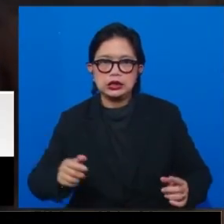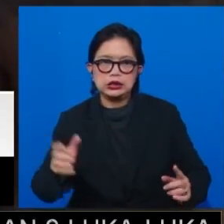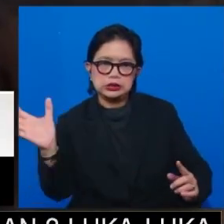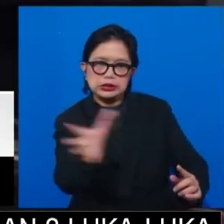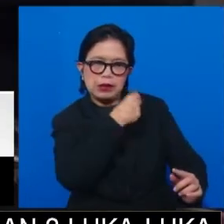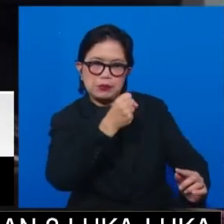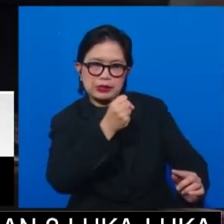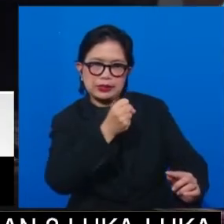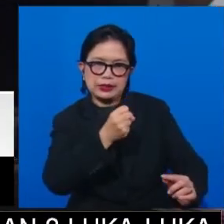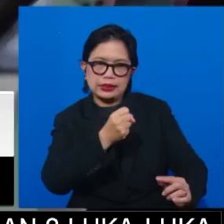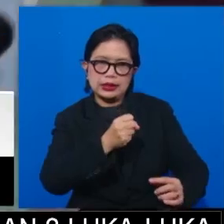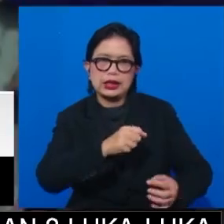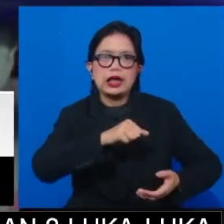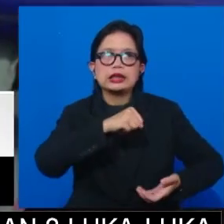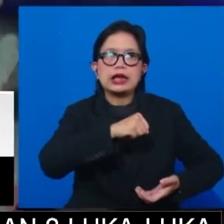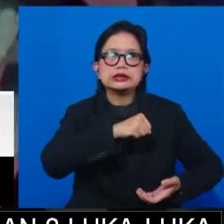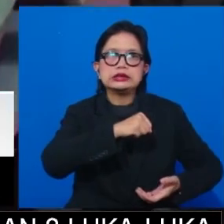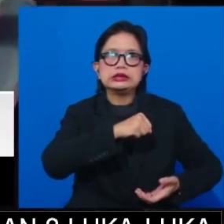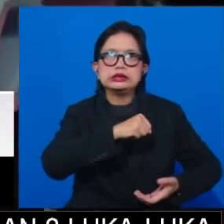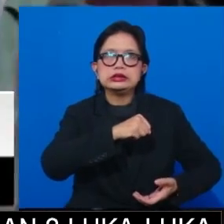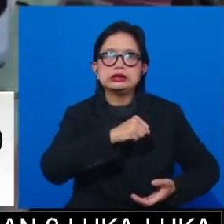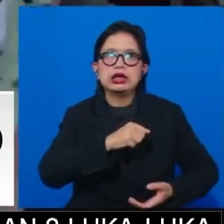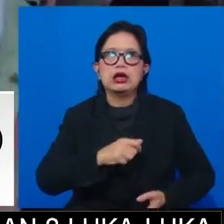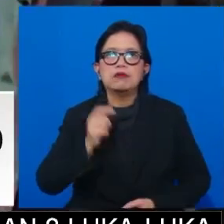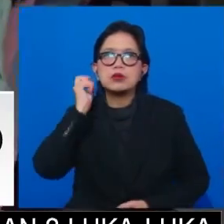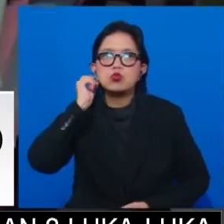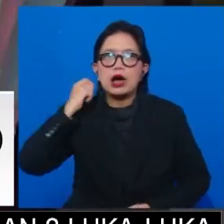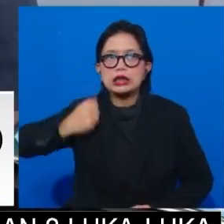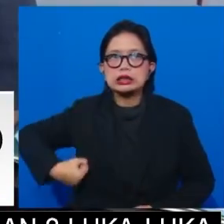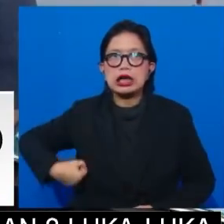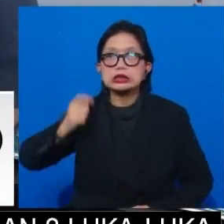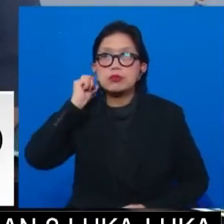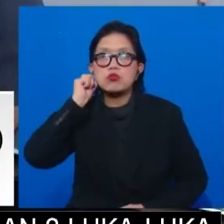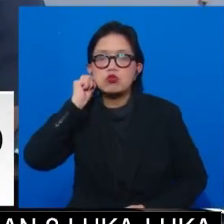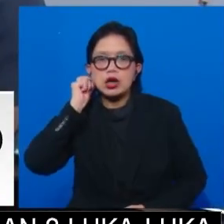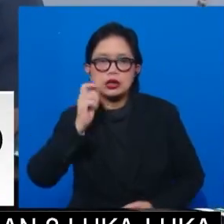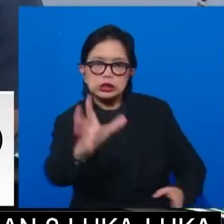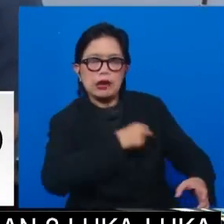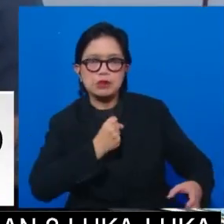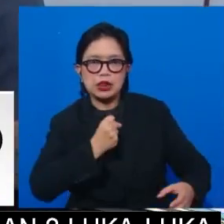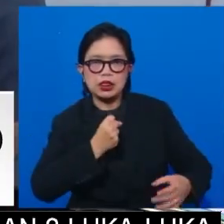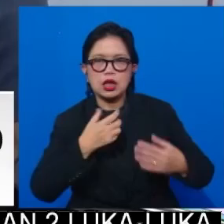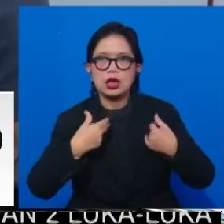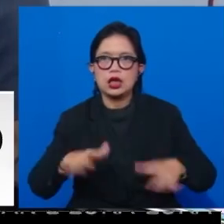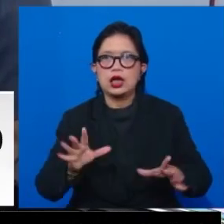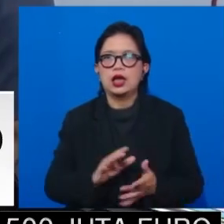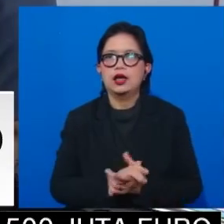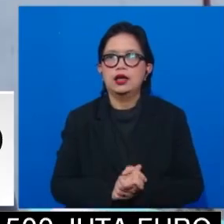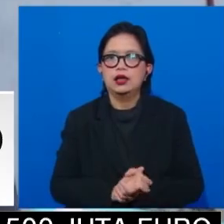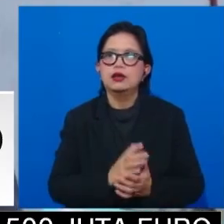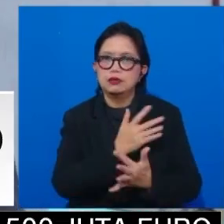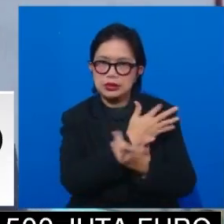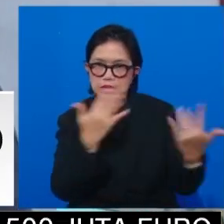seorang perempuan berisi HP dan uang tunai. Mereka gagal kabur setelah menabrak kendaraan lain hingga